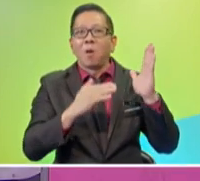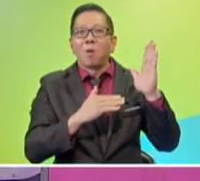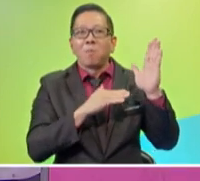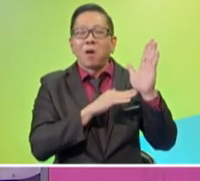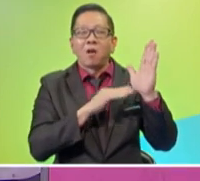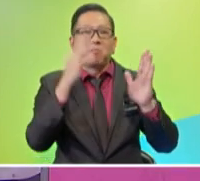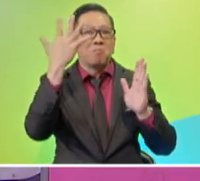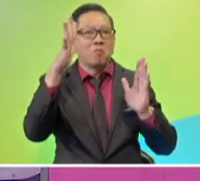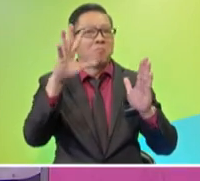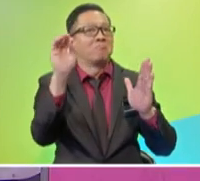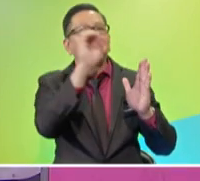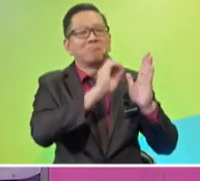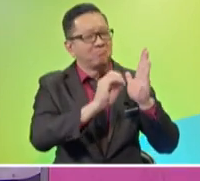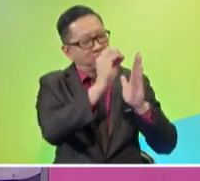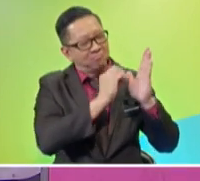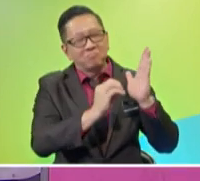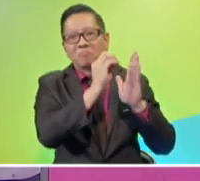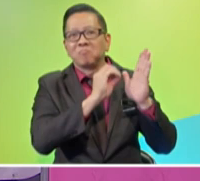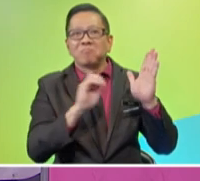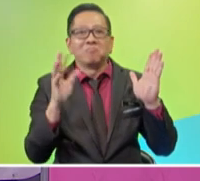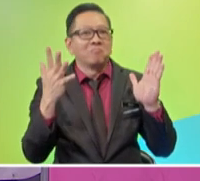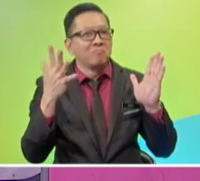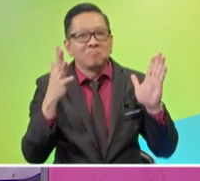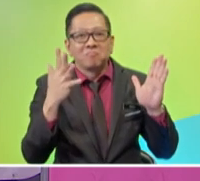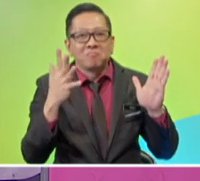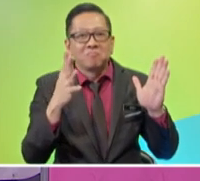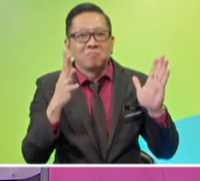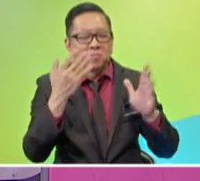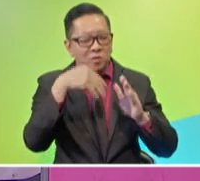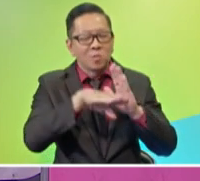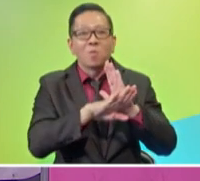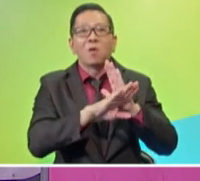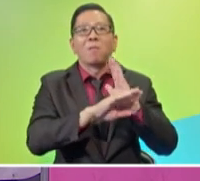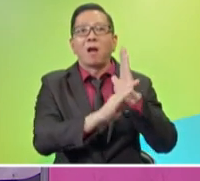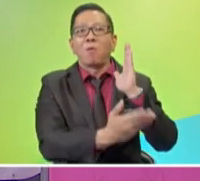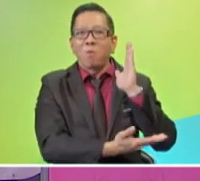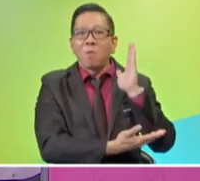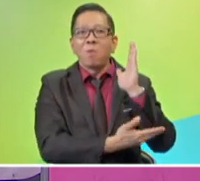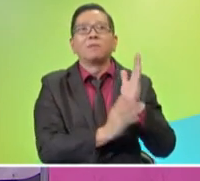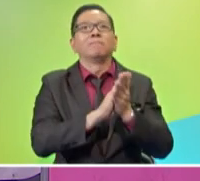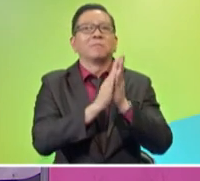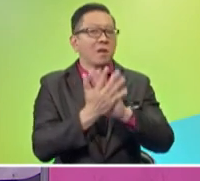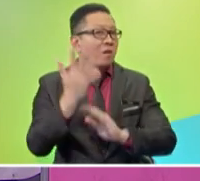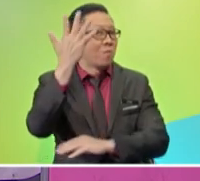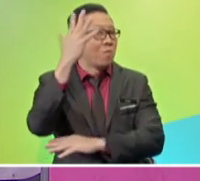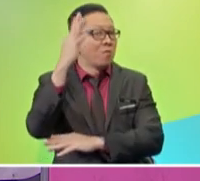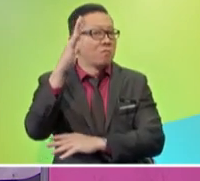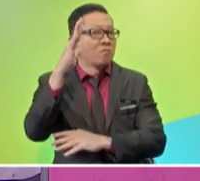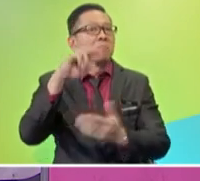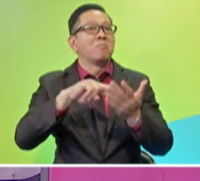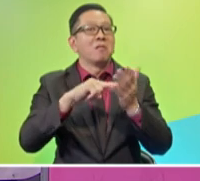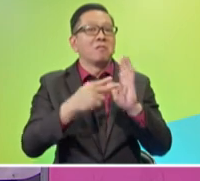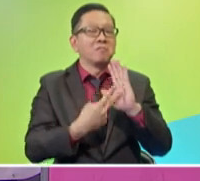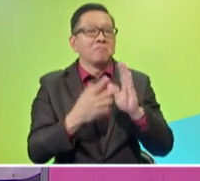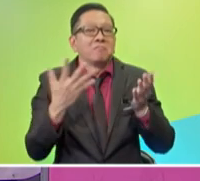ada apa-apa. Kesemua buah apple tu kita pindahkan ke dalam bakul. Jadi pada pokok tu apa ya